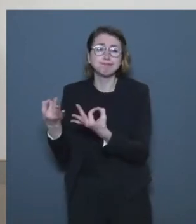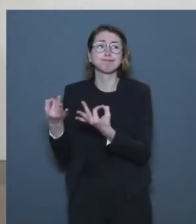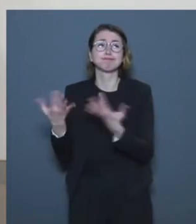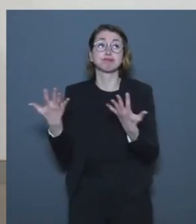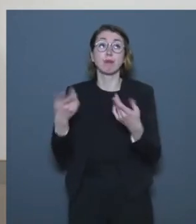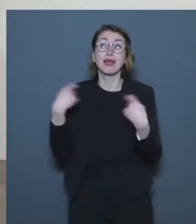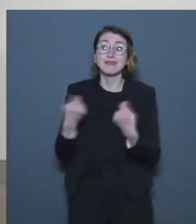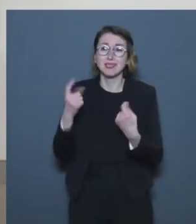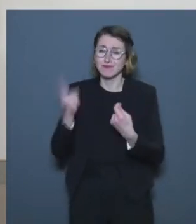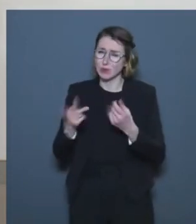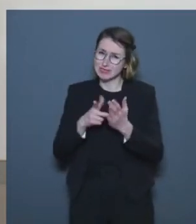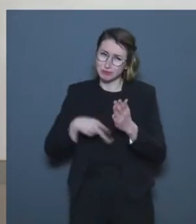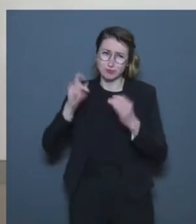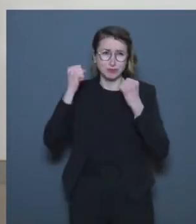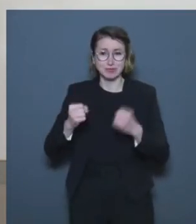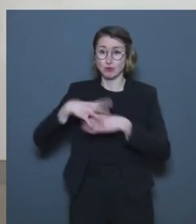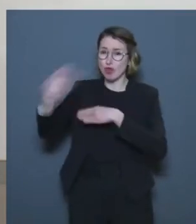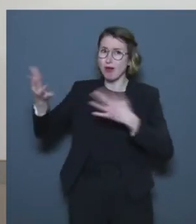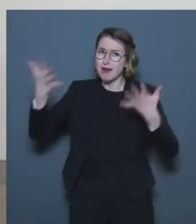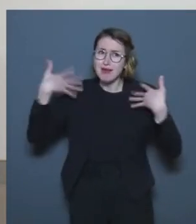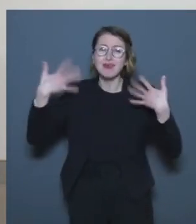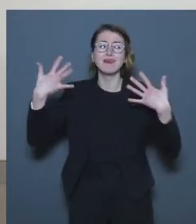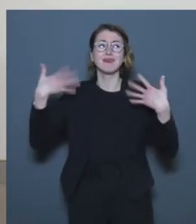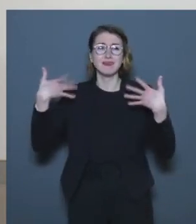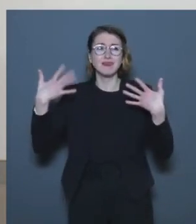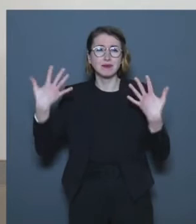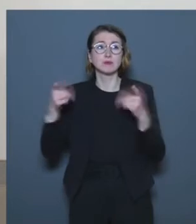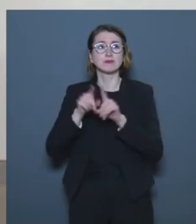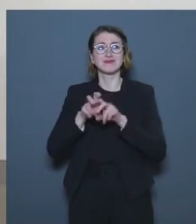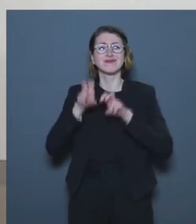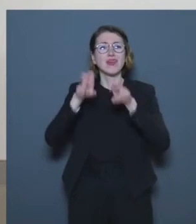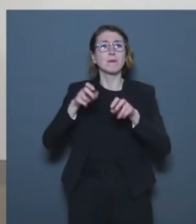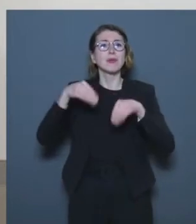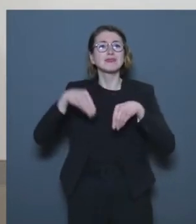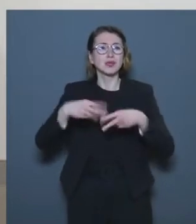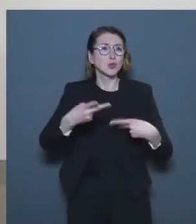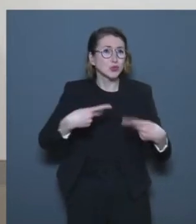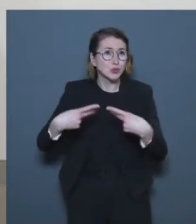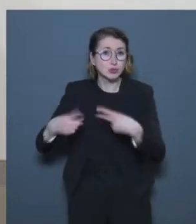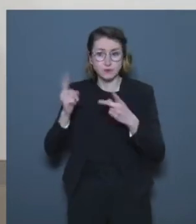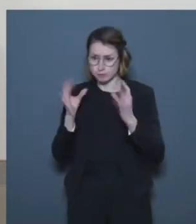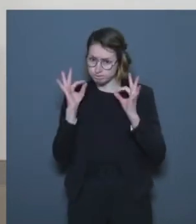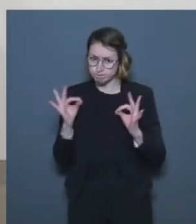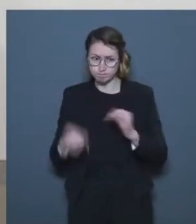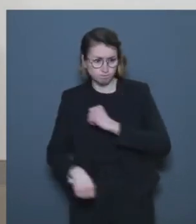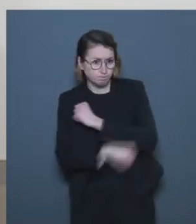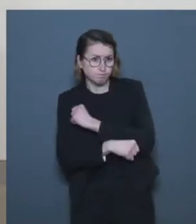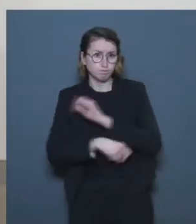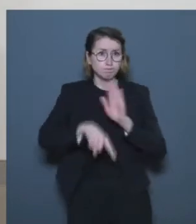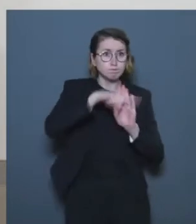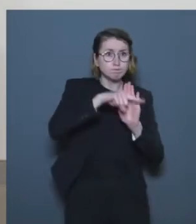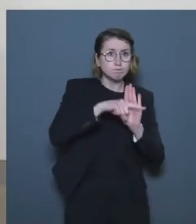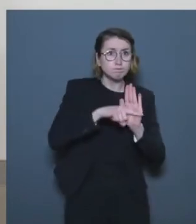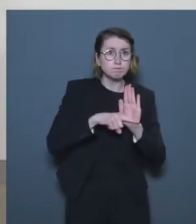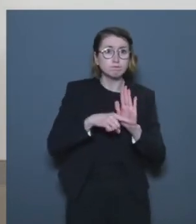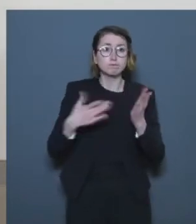à l'extérieur, quand on fait des courses, de le faire en toute sécurité. C'est des mesures qui ont démontré qu'ils peuvent nous